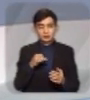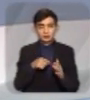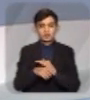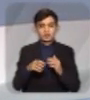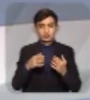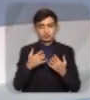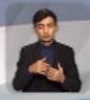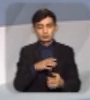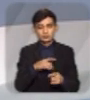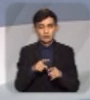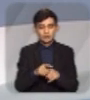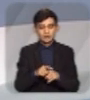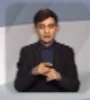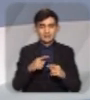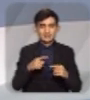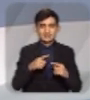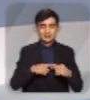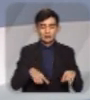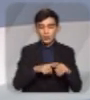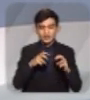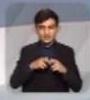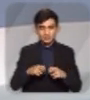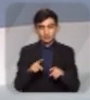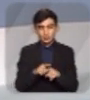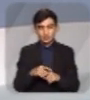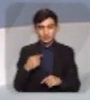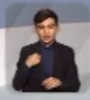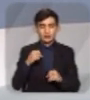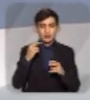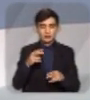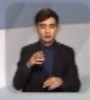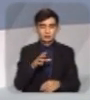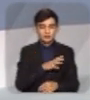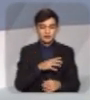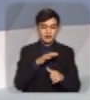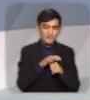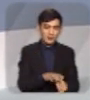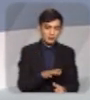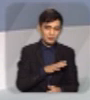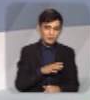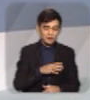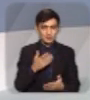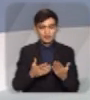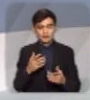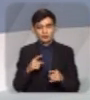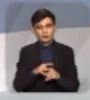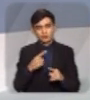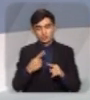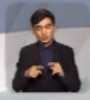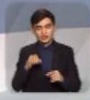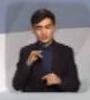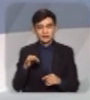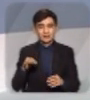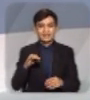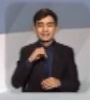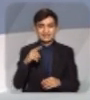посчитали наши следственные органы, что таким образом как будто бы будет оказываться давление на них или так далее. То есть поэтому никого